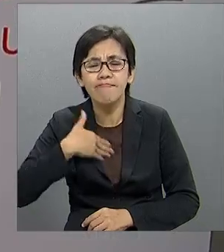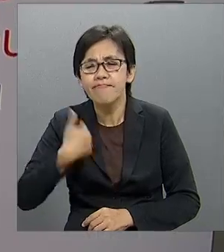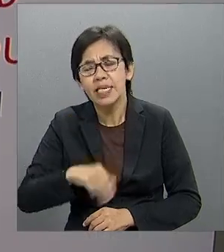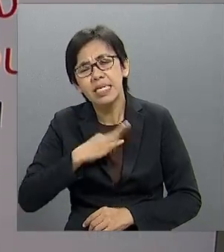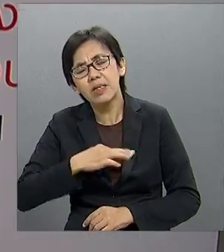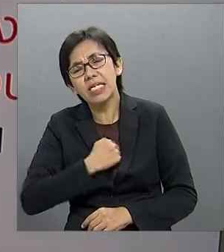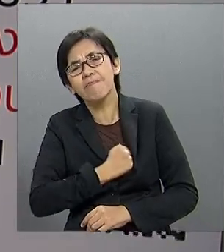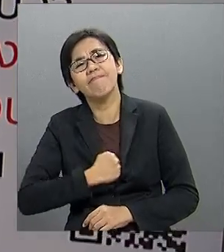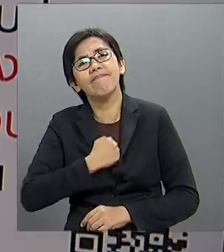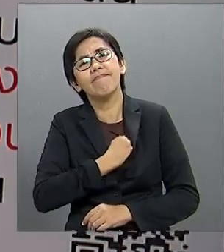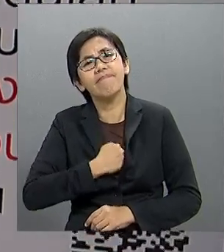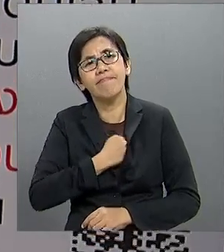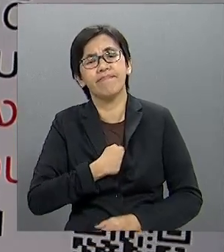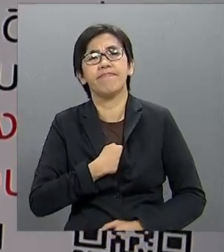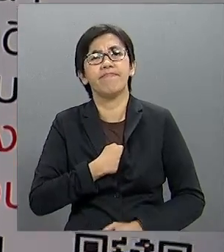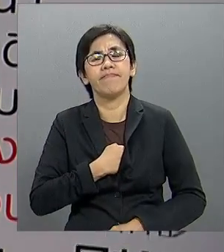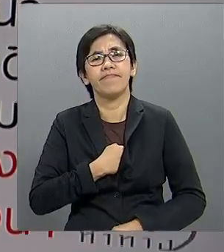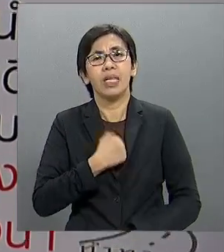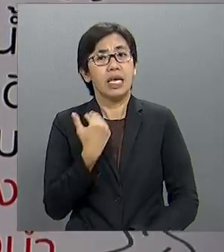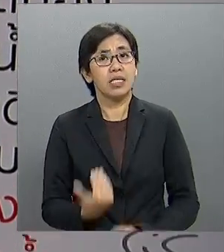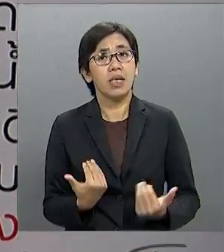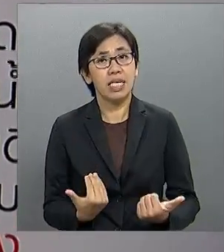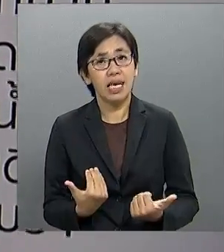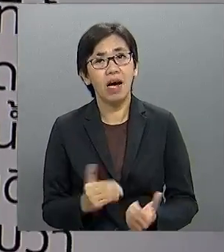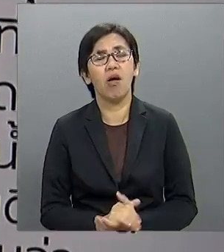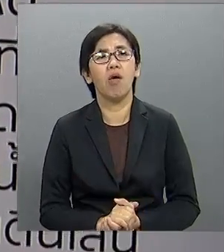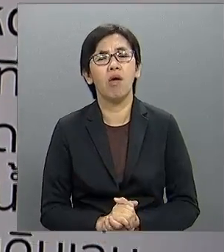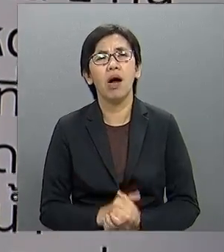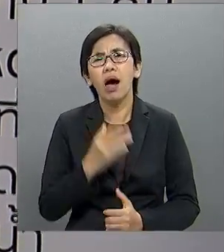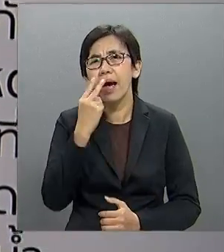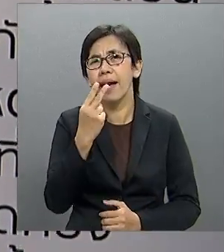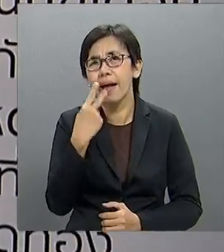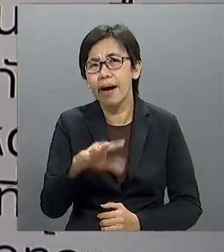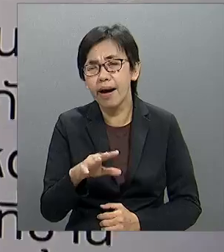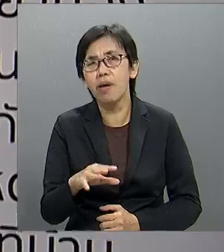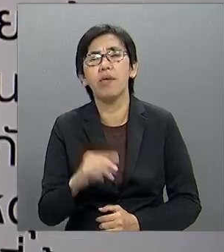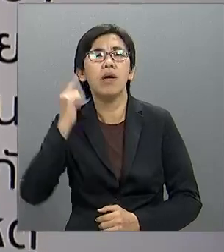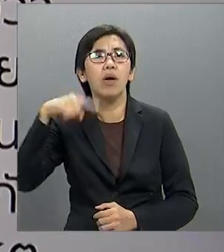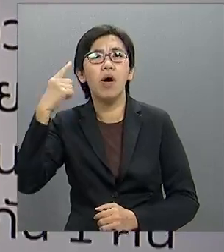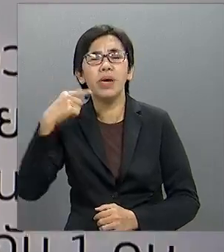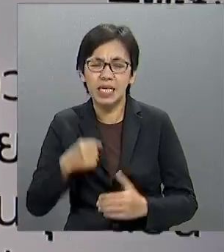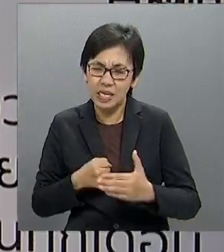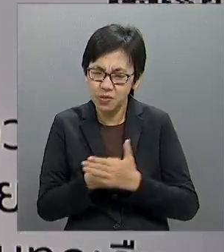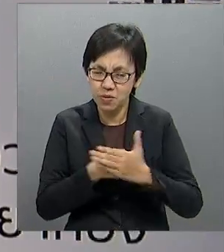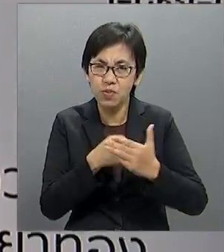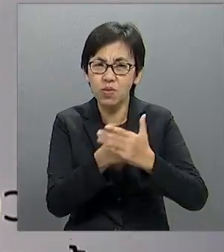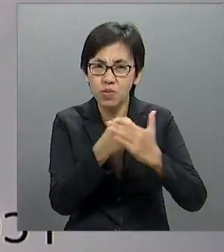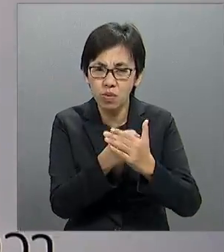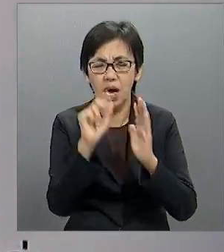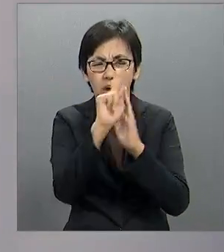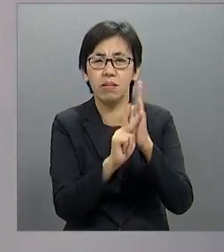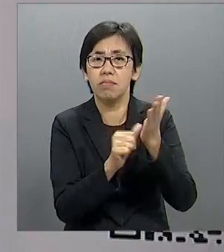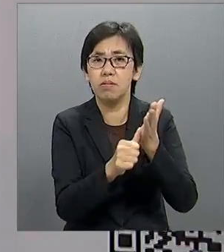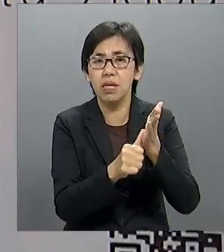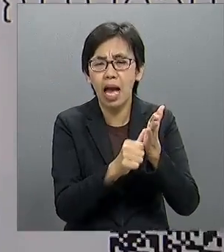ตอนนี้แล้วก็ยิ่งสถานการณ์ตอนนี้หรือสิ่งเดียวเห็นนะว่าเรื่องของทำไมเราขับเคลื่อนเคลื่อนไหวเรื่องแก้ไขกฎหมายการ